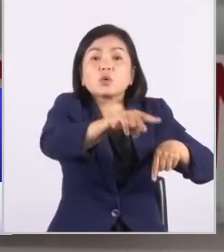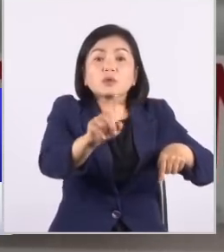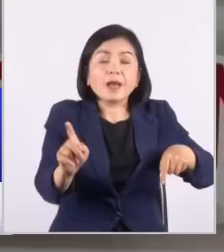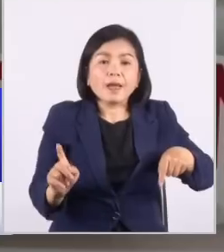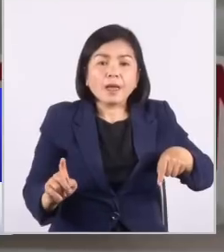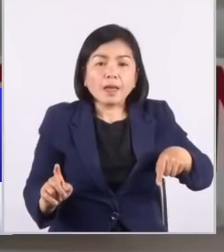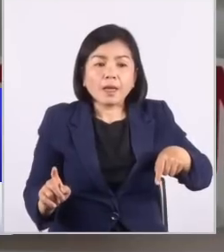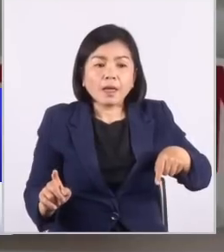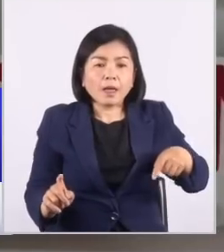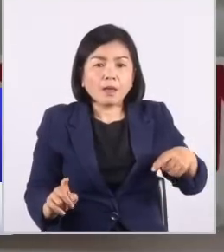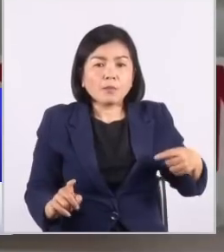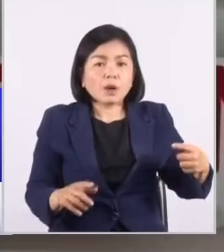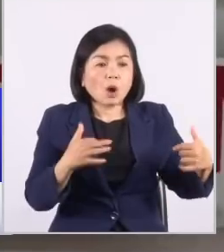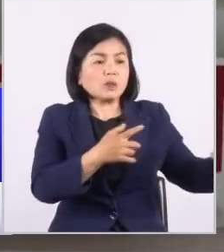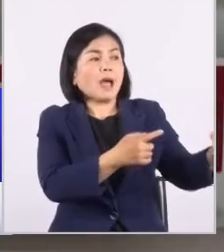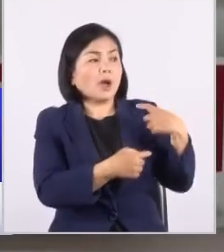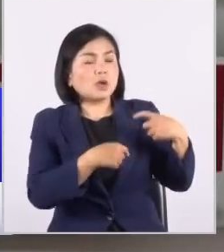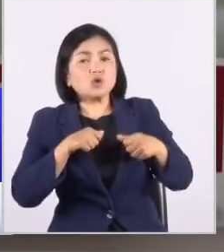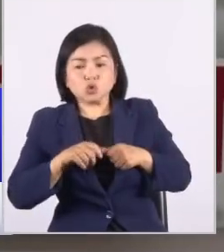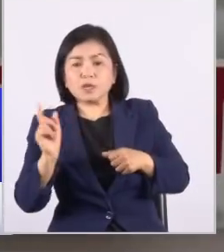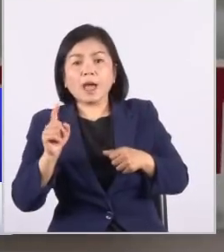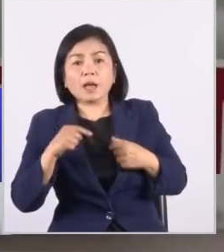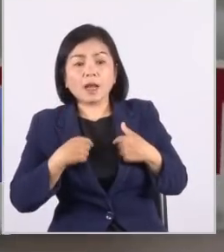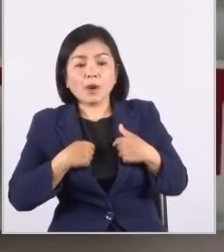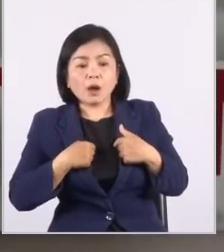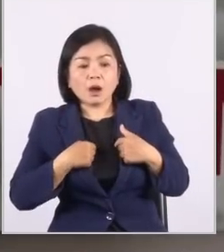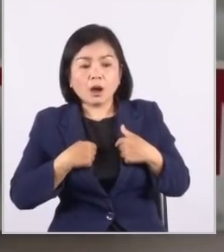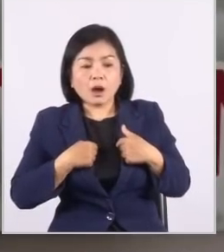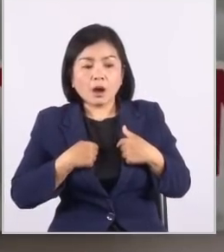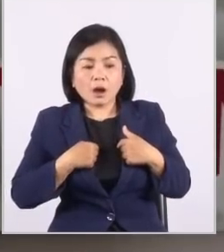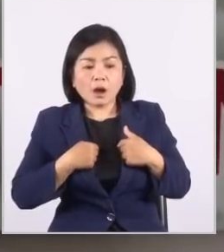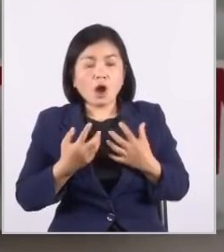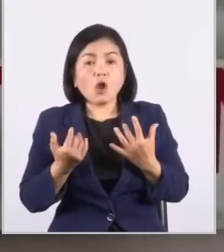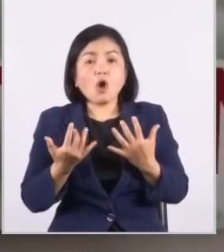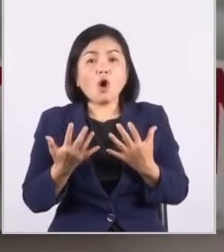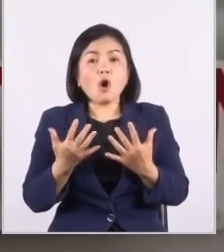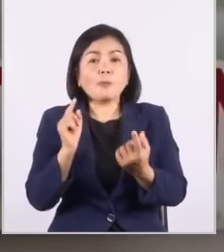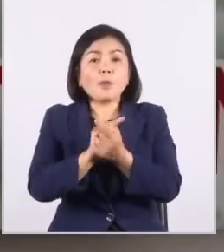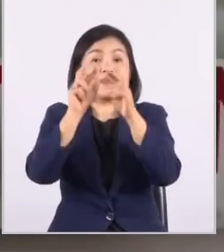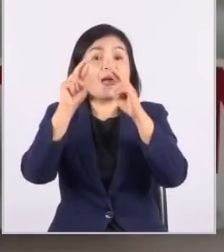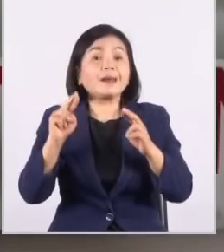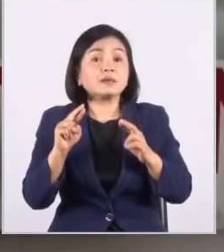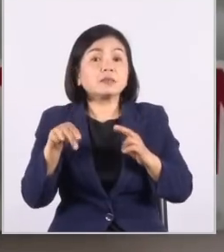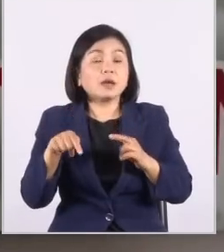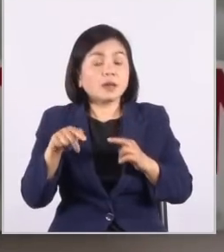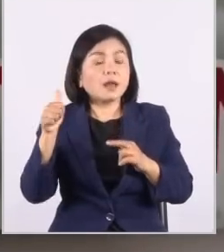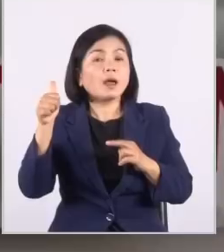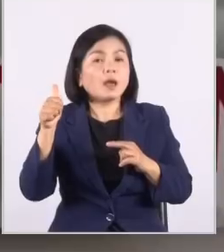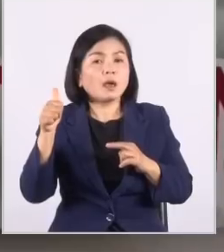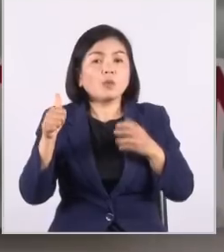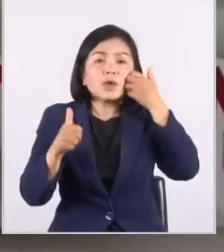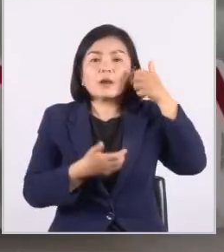มว่ามึงอยู่ไสล่ะซั่นทีนี้ผมเลยบอกเอ้ยก็ซั่นผมถ่ายอยู่อันร้านขาดสุภาพรเด้อก็เลยตัดสาย